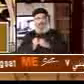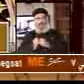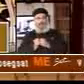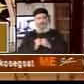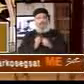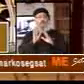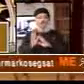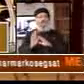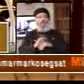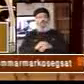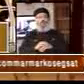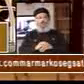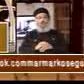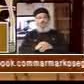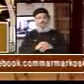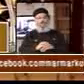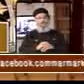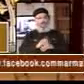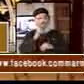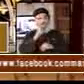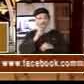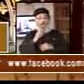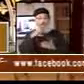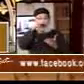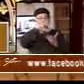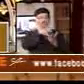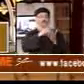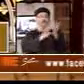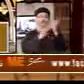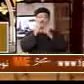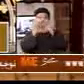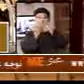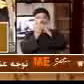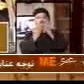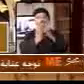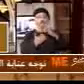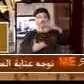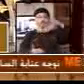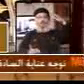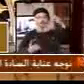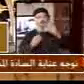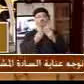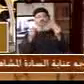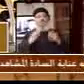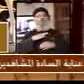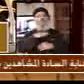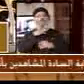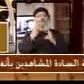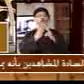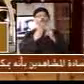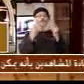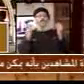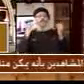كانوا هيفضلوا كده، لكن لما تحطوا في ايد المسيح زادوا واشبعوا